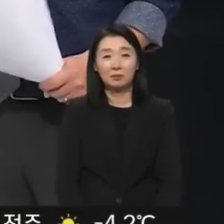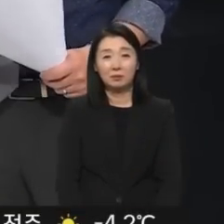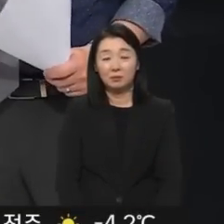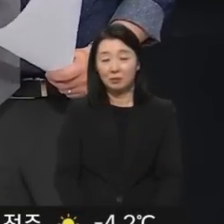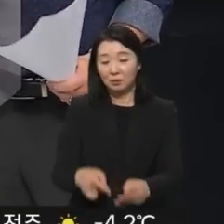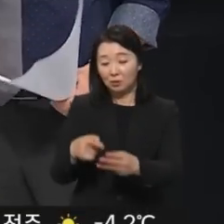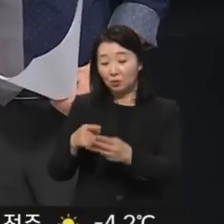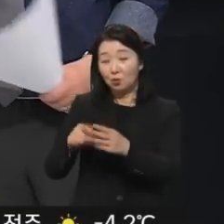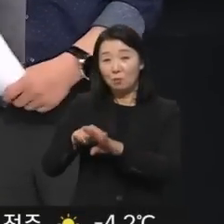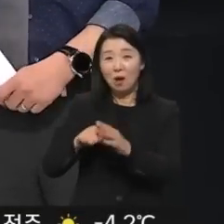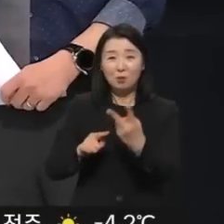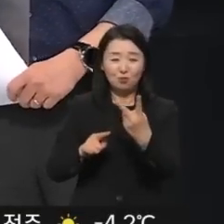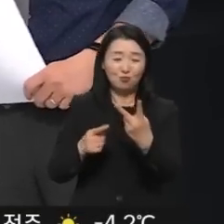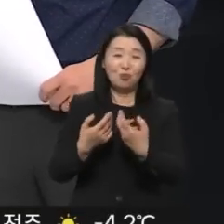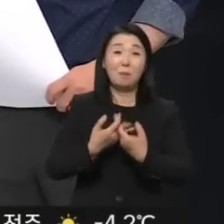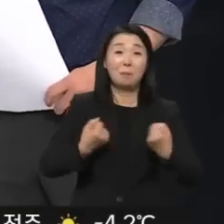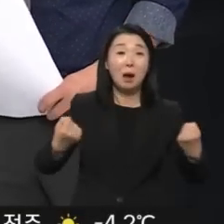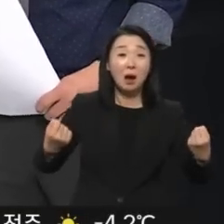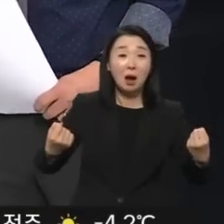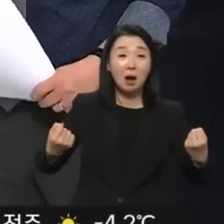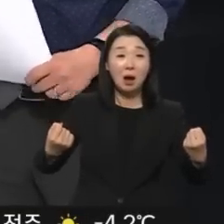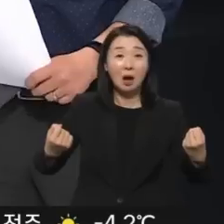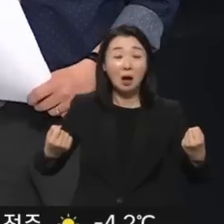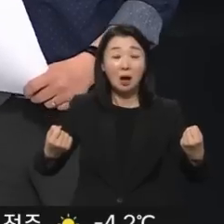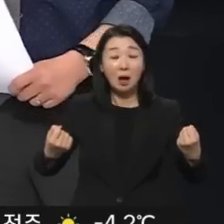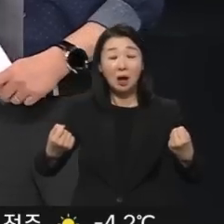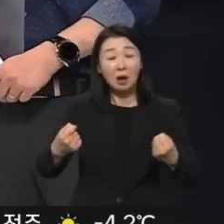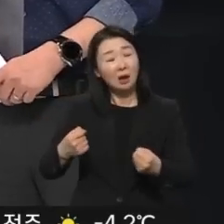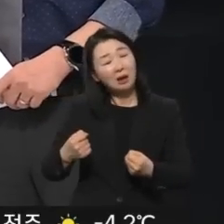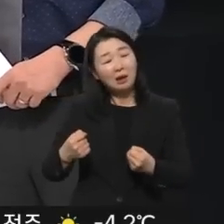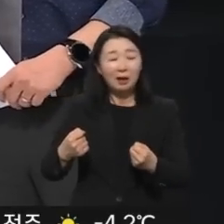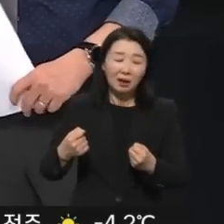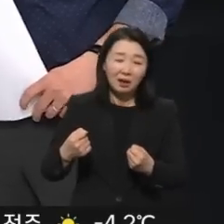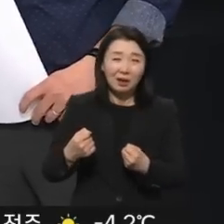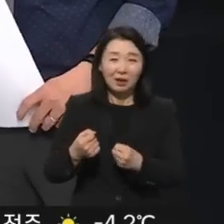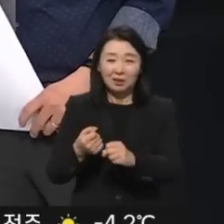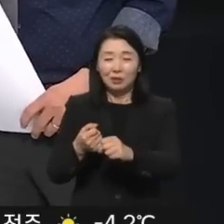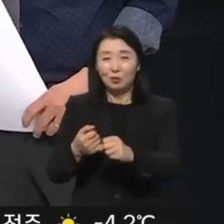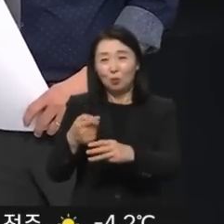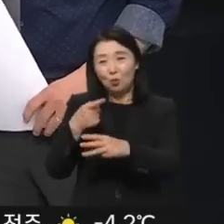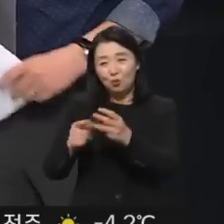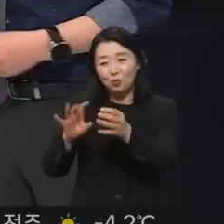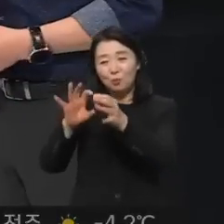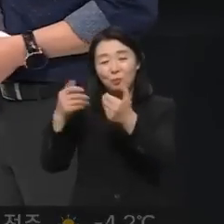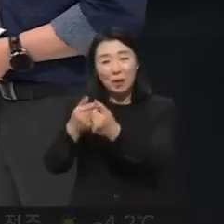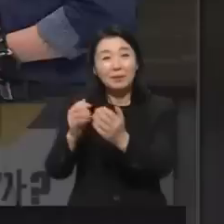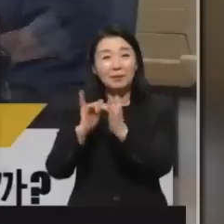윤심이 둘로 갈리며 비윤 후보에게 어부지리 상황이 발생할 수도 있습니다.